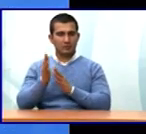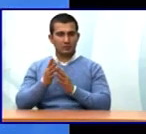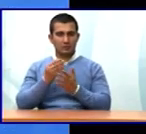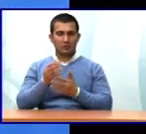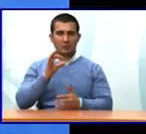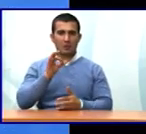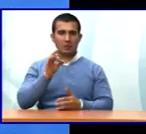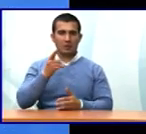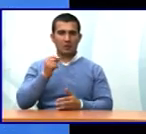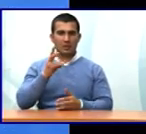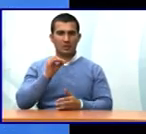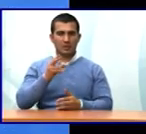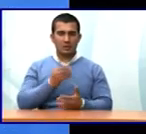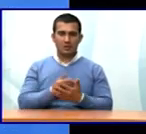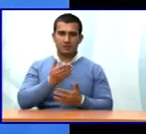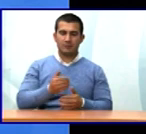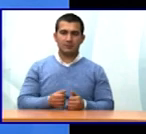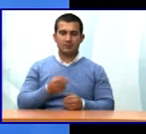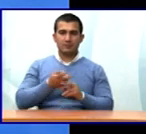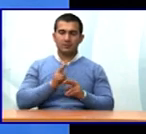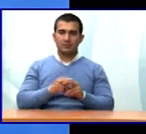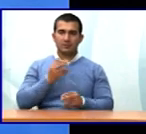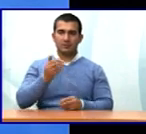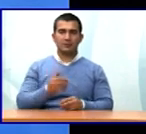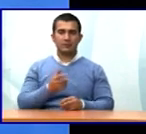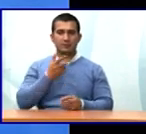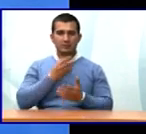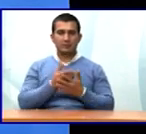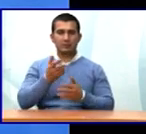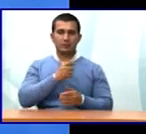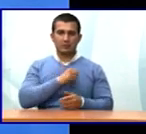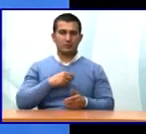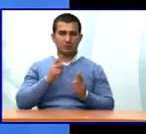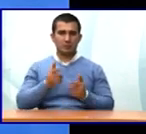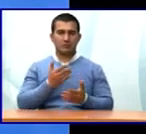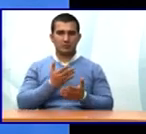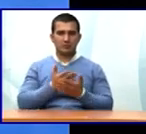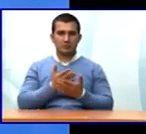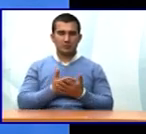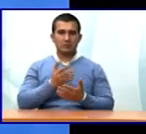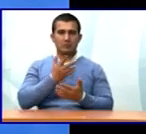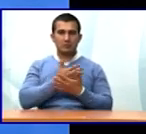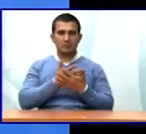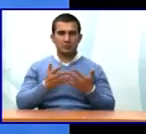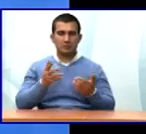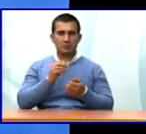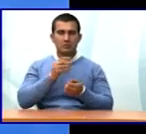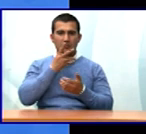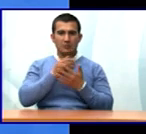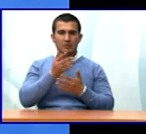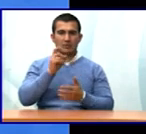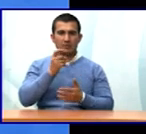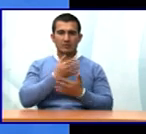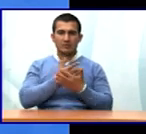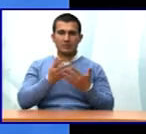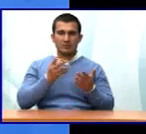Organik. Organik o'g'itlar bu o'zi mavjud. Misol uchun, gung, torf, gumus yoki o'simliklardan